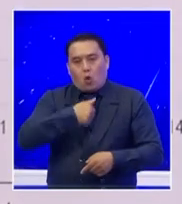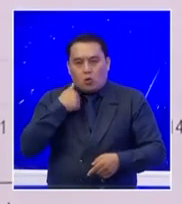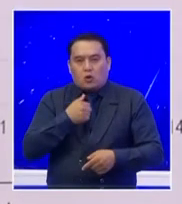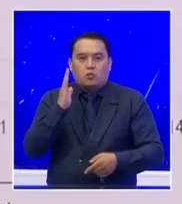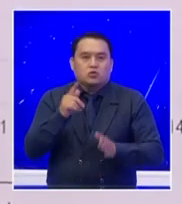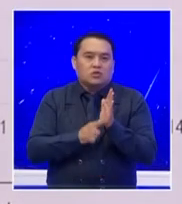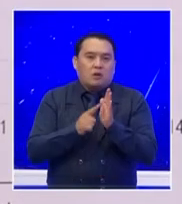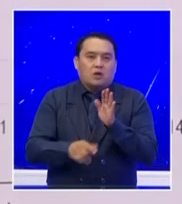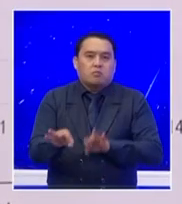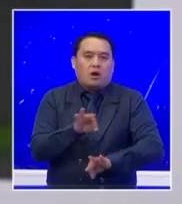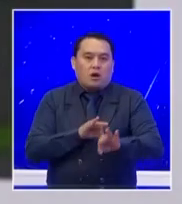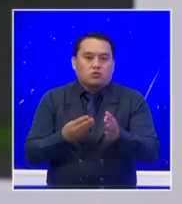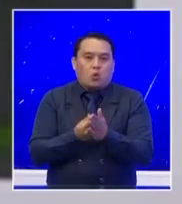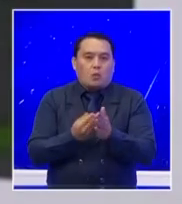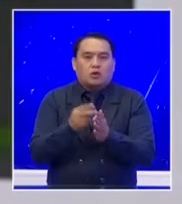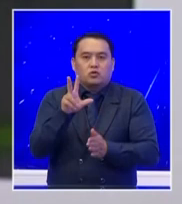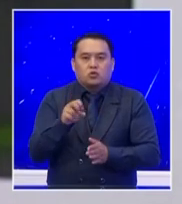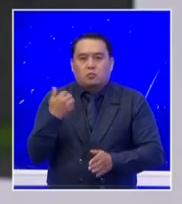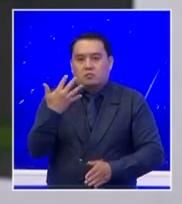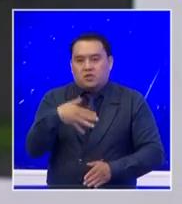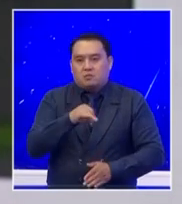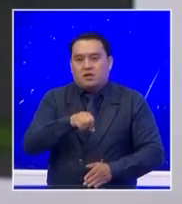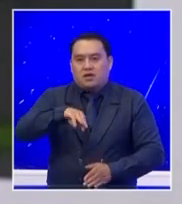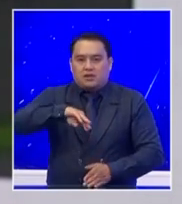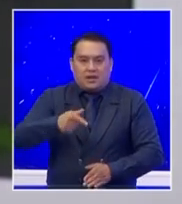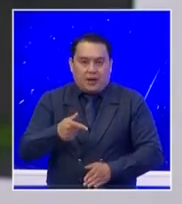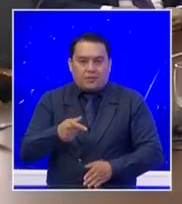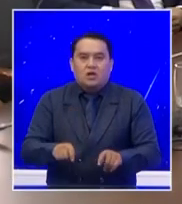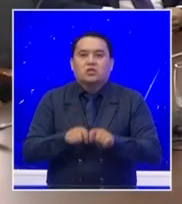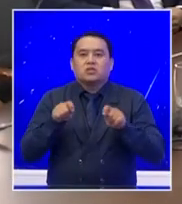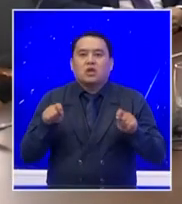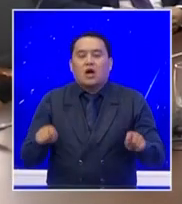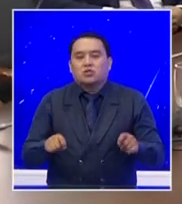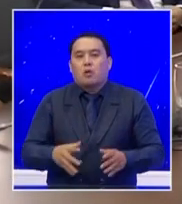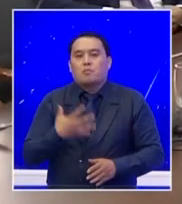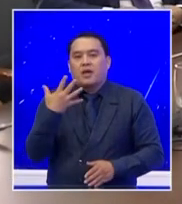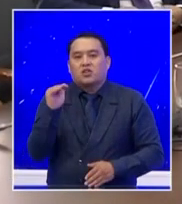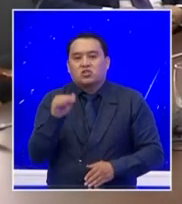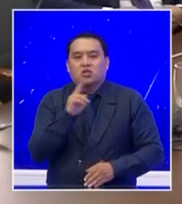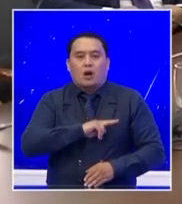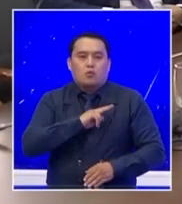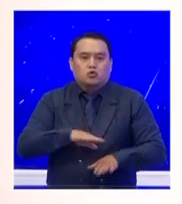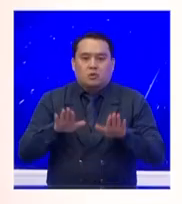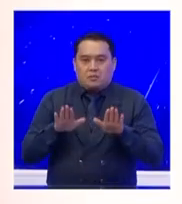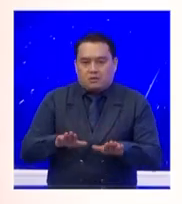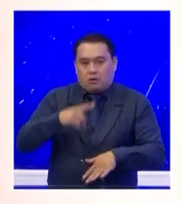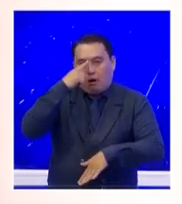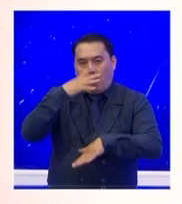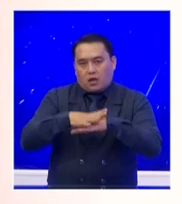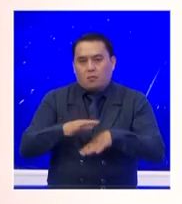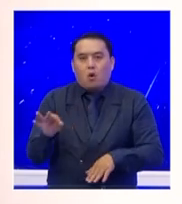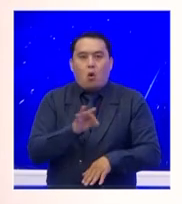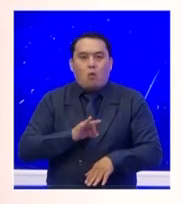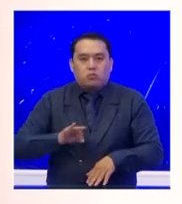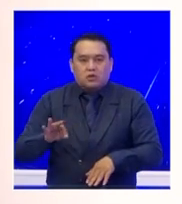порядка 70 проектов на сумму свыше 350 миллиардов тенге, созданием более 5000 рабочих мест. Аким области